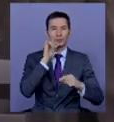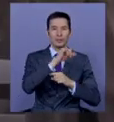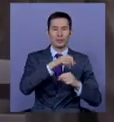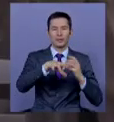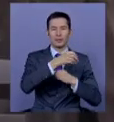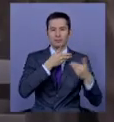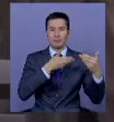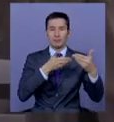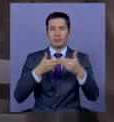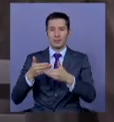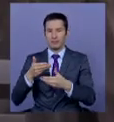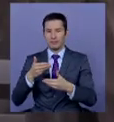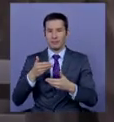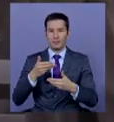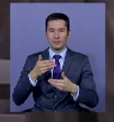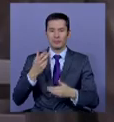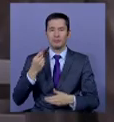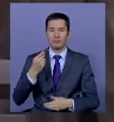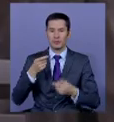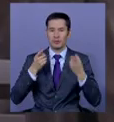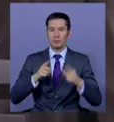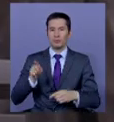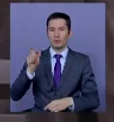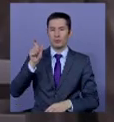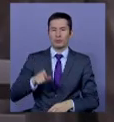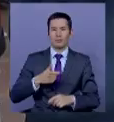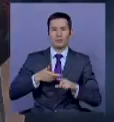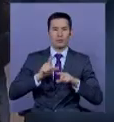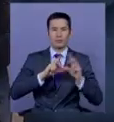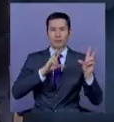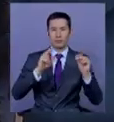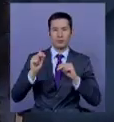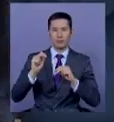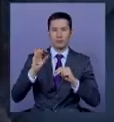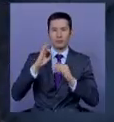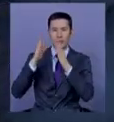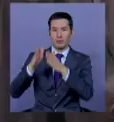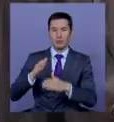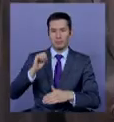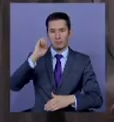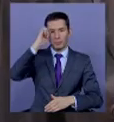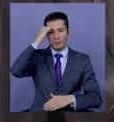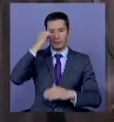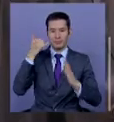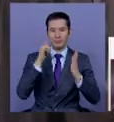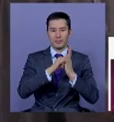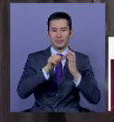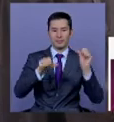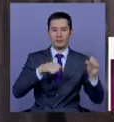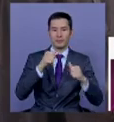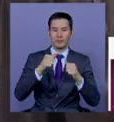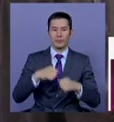бақтадым, шынында да Шәмші бақтадым, осында ескертіш қойған. Өмірден өтсекте біздің